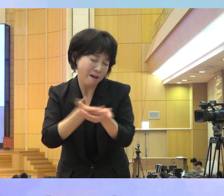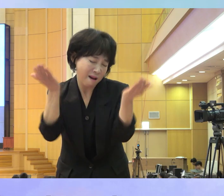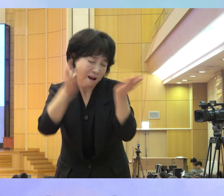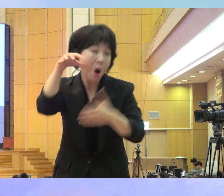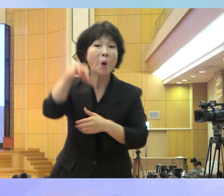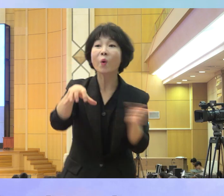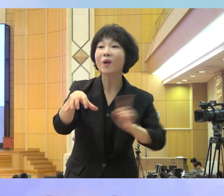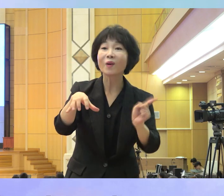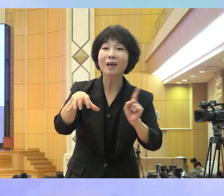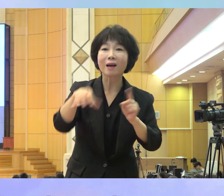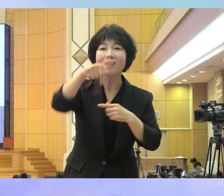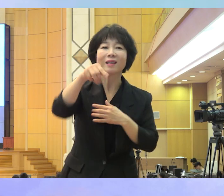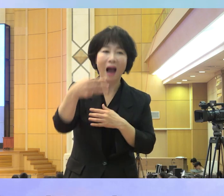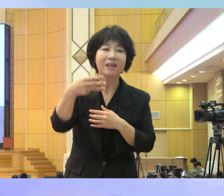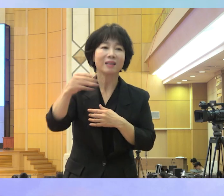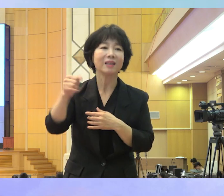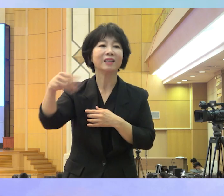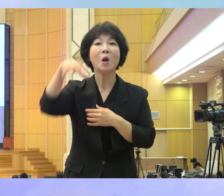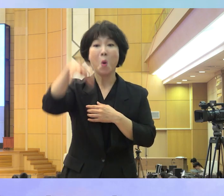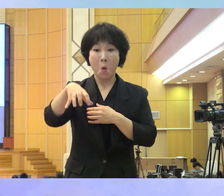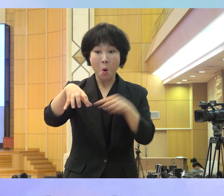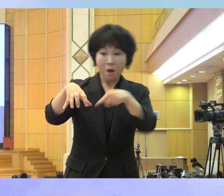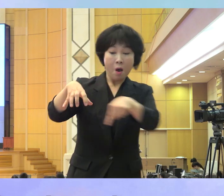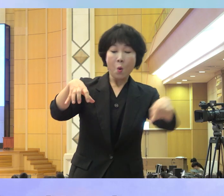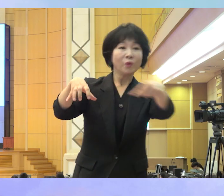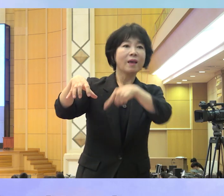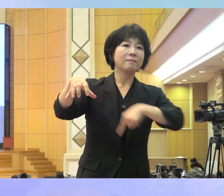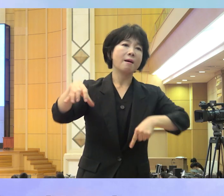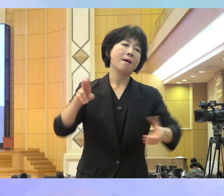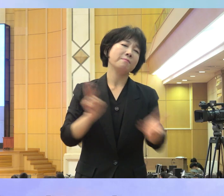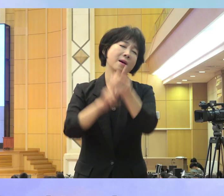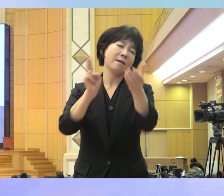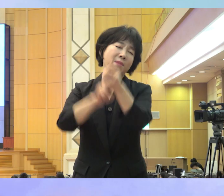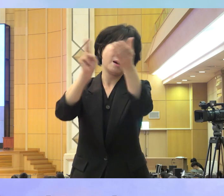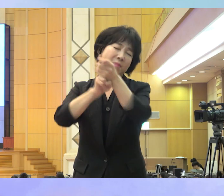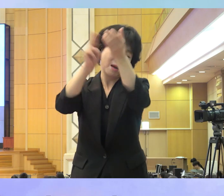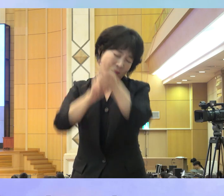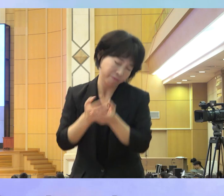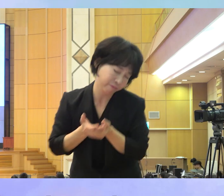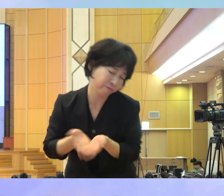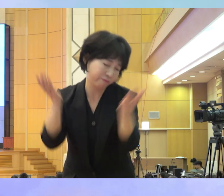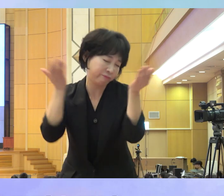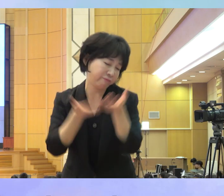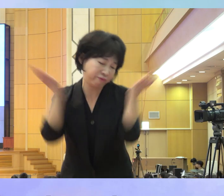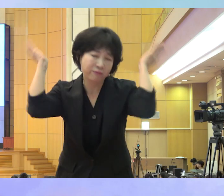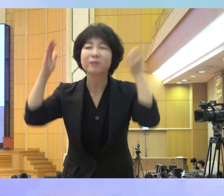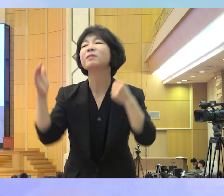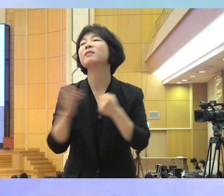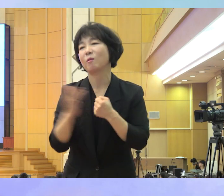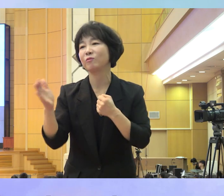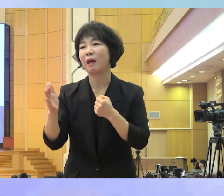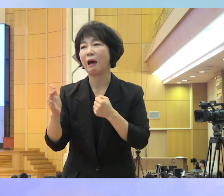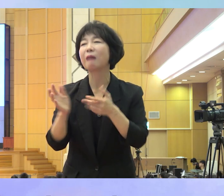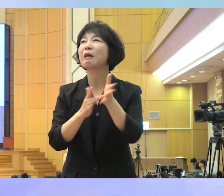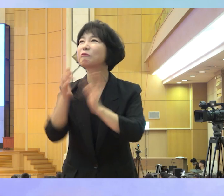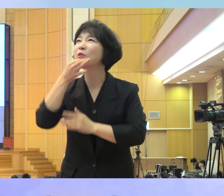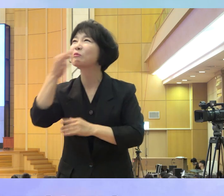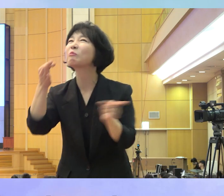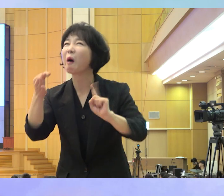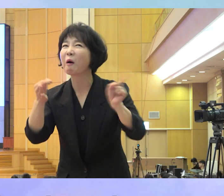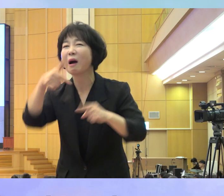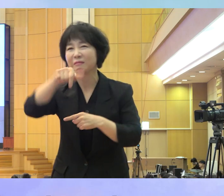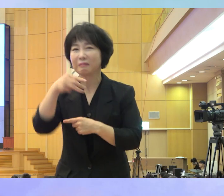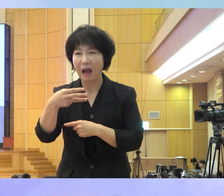행하셨던 그런 놀라운 능력의 역사가 갈릴리에서 그런 표적과 기적을